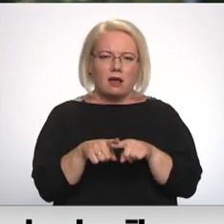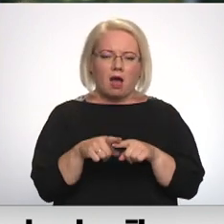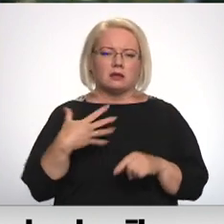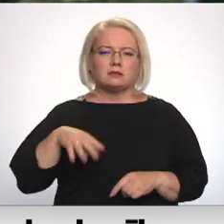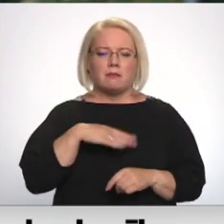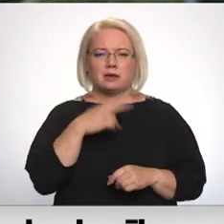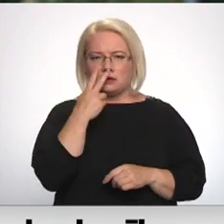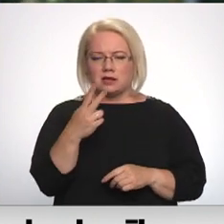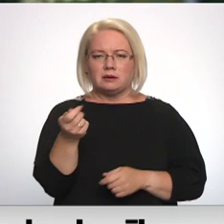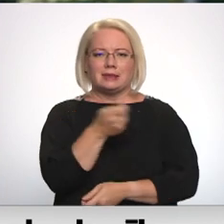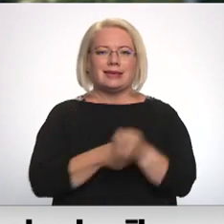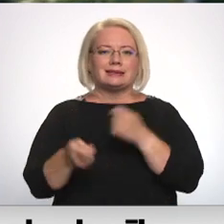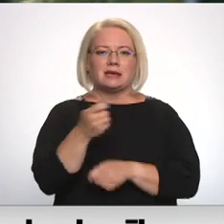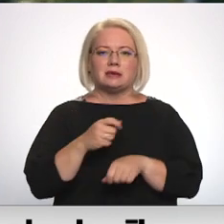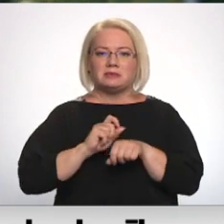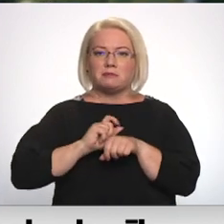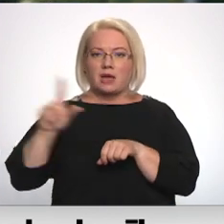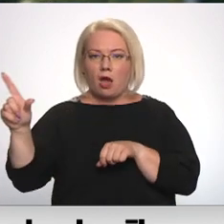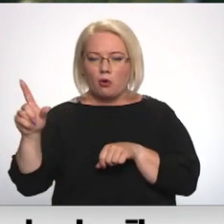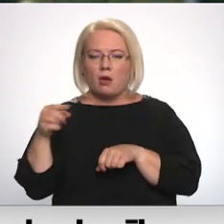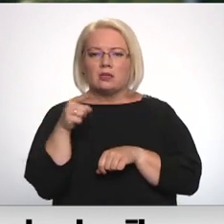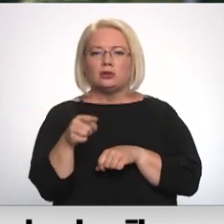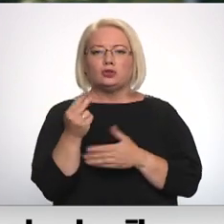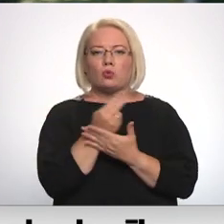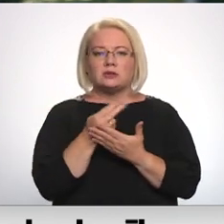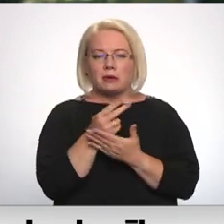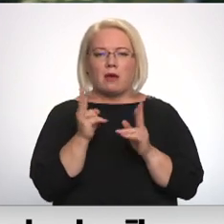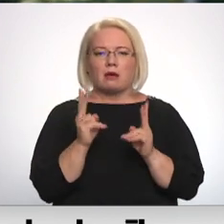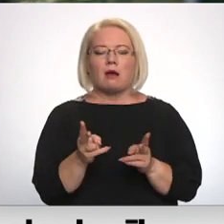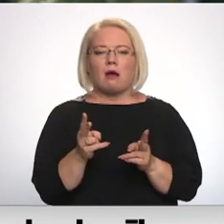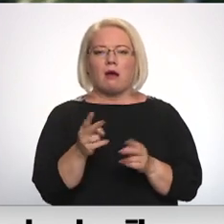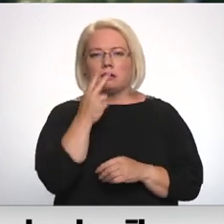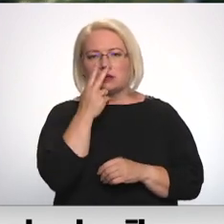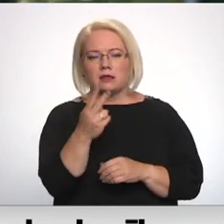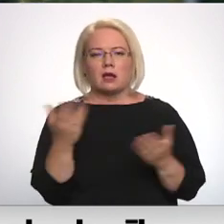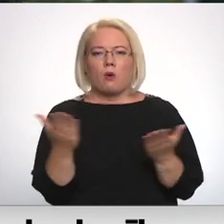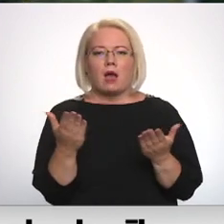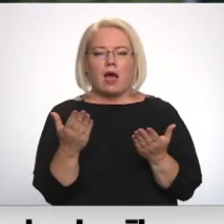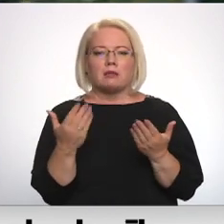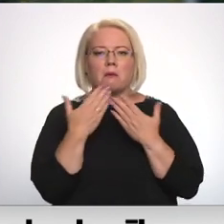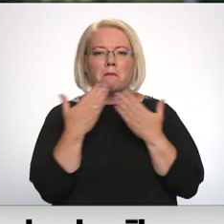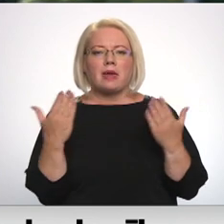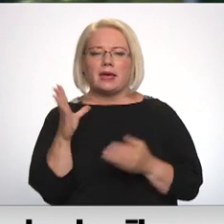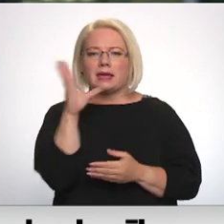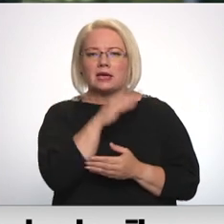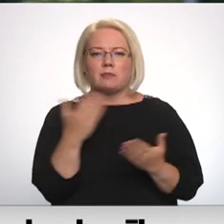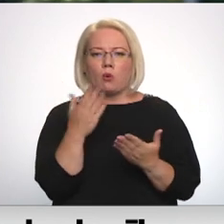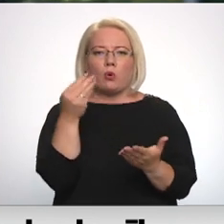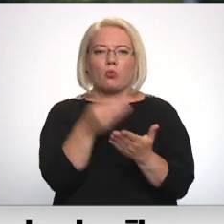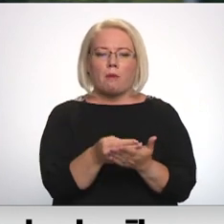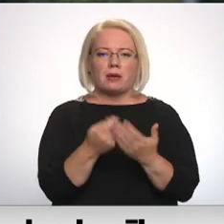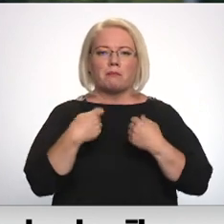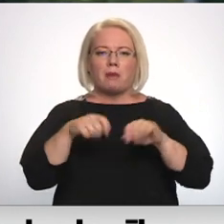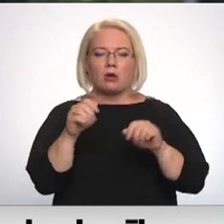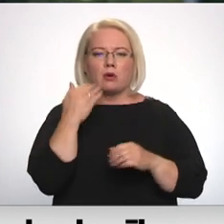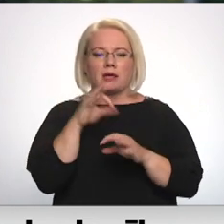pat redzam tirdzniecības pieaugumu, kas ir cicamāk nozīmē, ka uzņēmējs skatās, ka ir kaut kāda pēdējā iespēja kaut ko nopirkt pārdot pirms